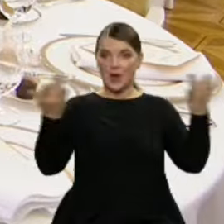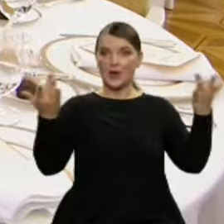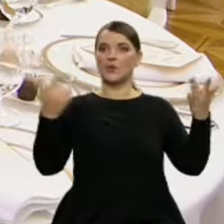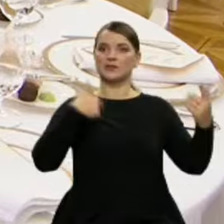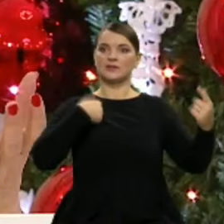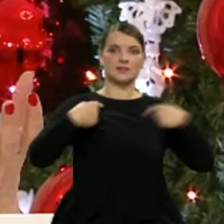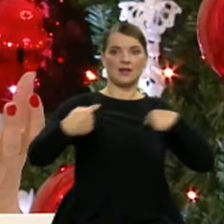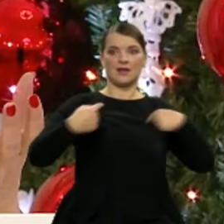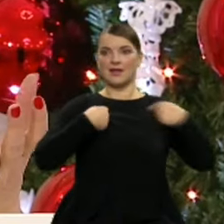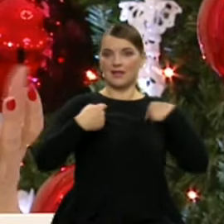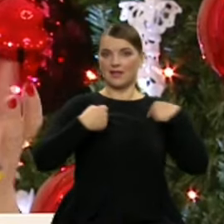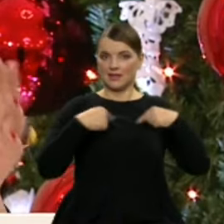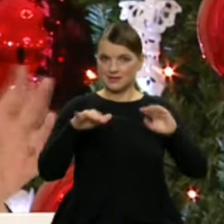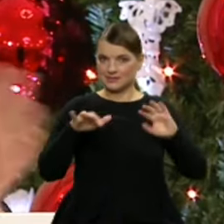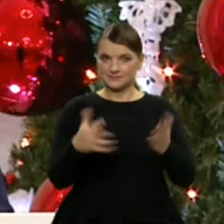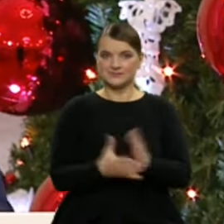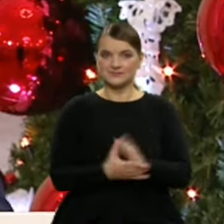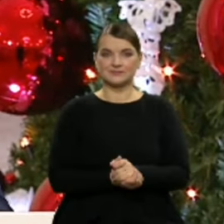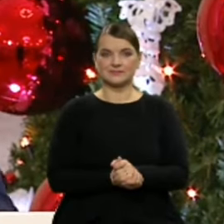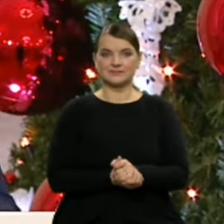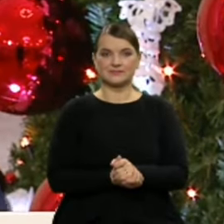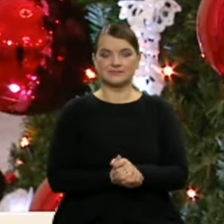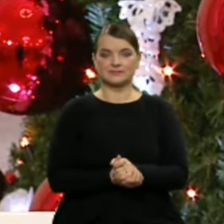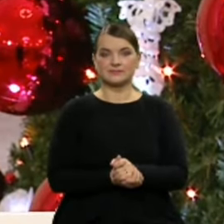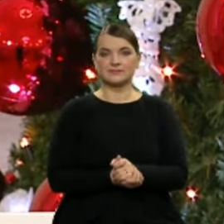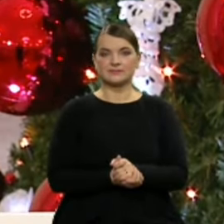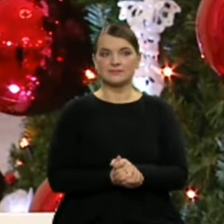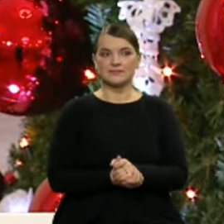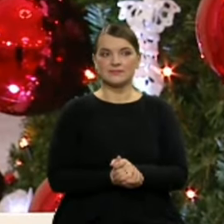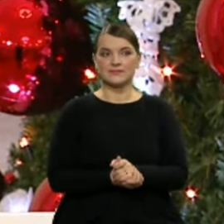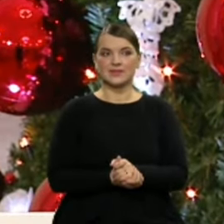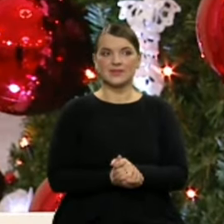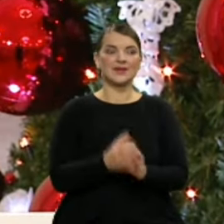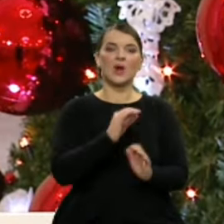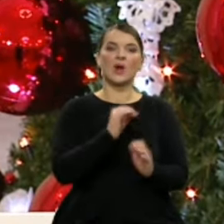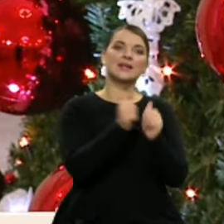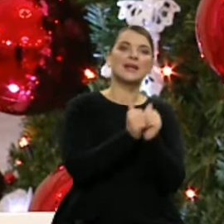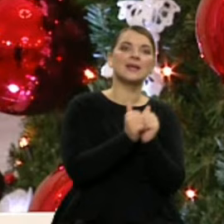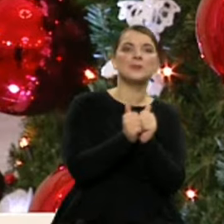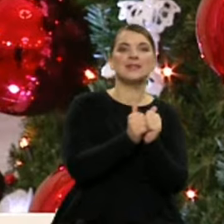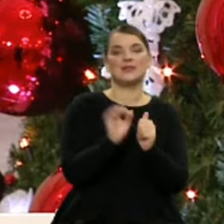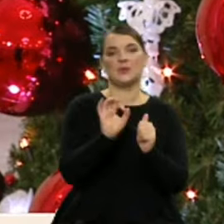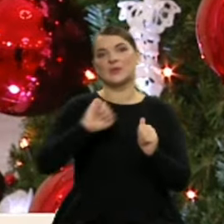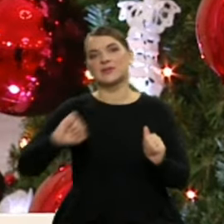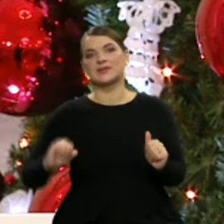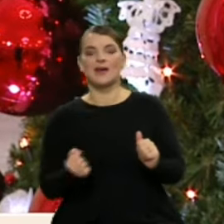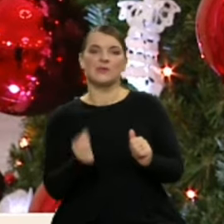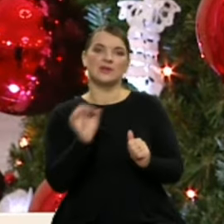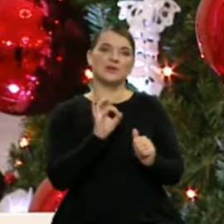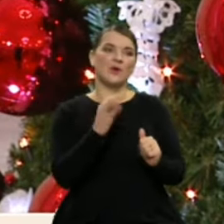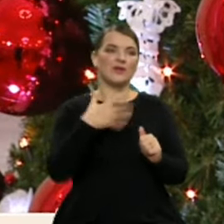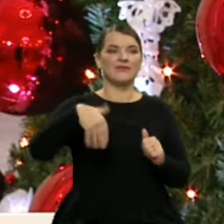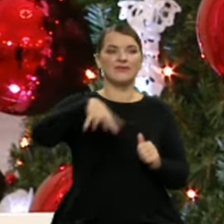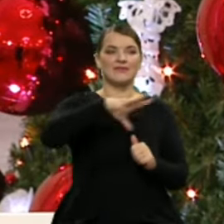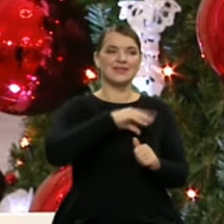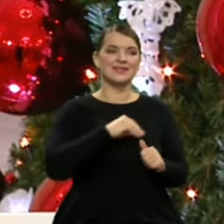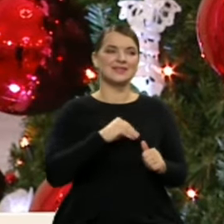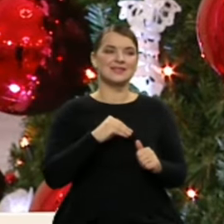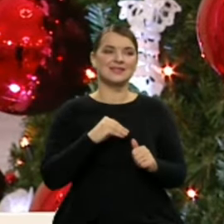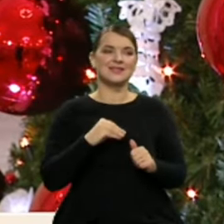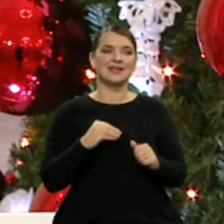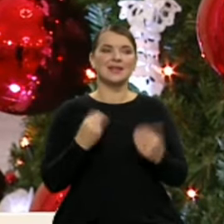mane, bet tikriausiai dėl maldų draugų ir visų kaimynų ir visos parapijos ir